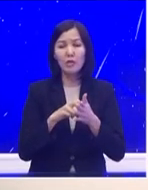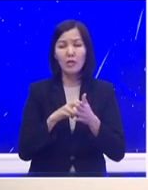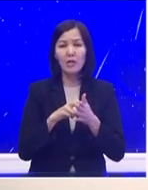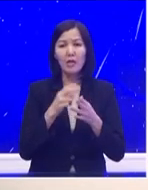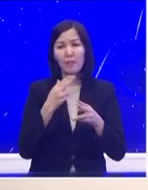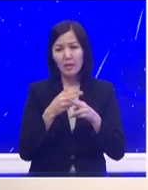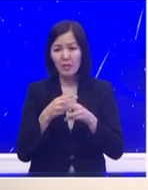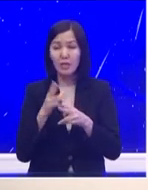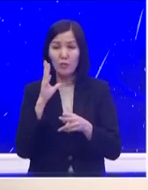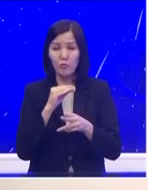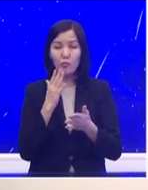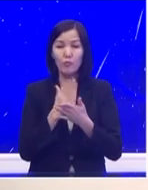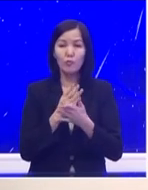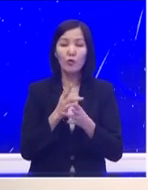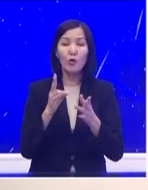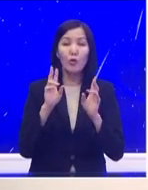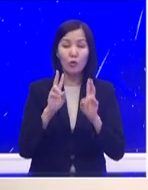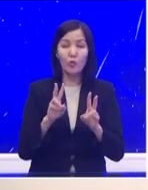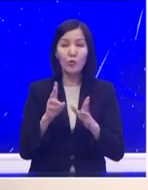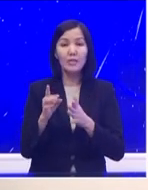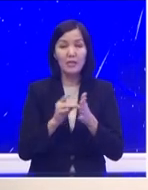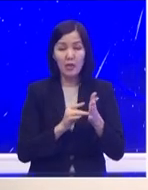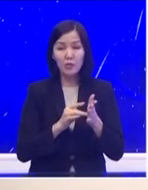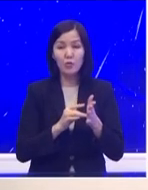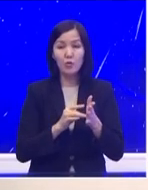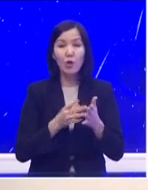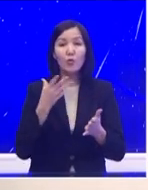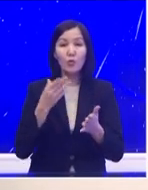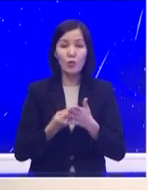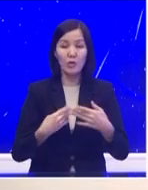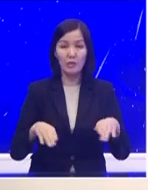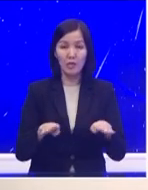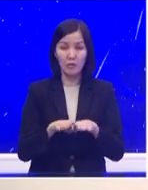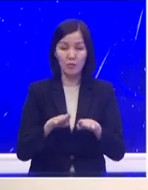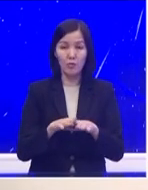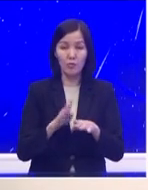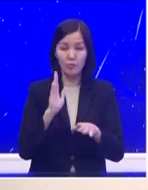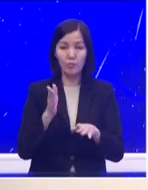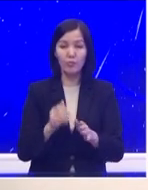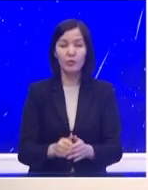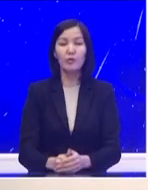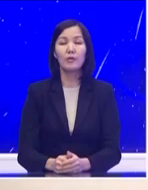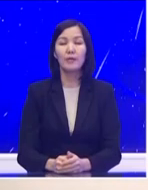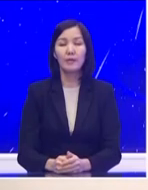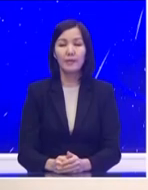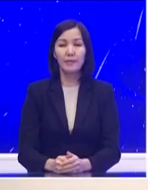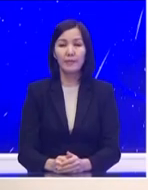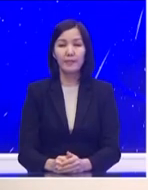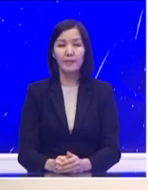жағдайларына байланысты, қазіргі мына төтенше жағдайға да байланысты, бірақ поштаға қай күні салынды, сол қойылған